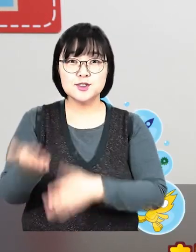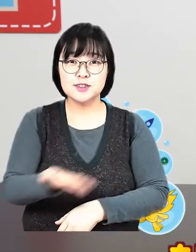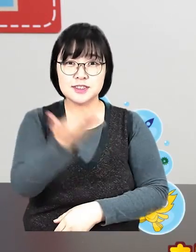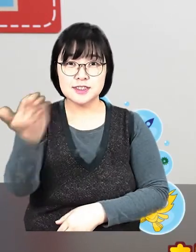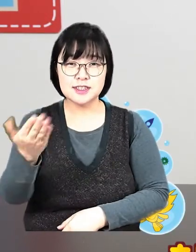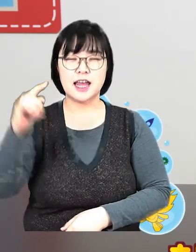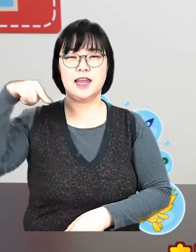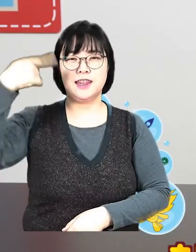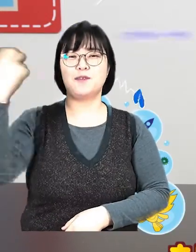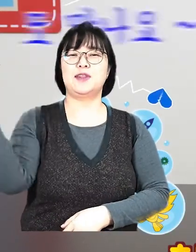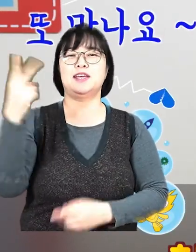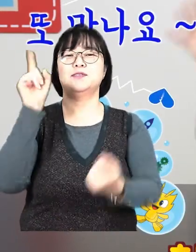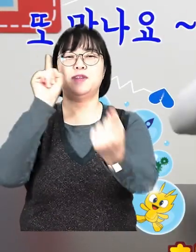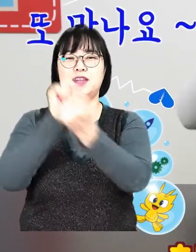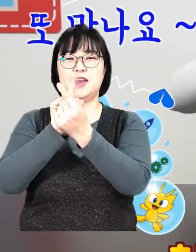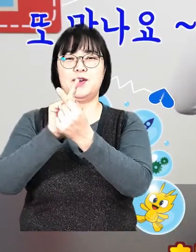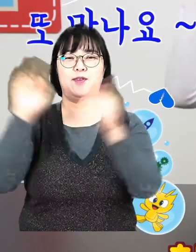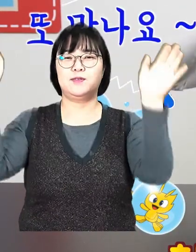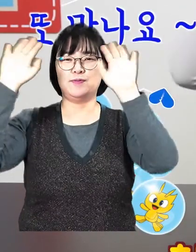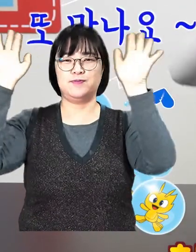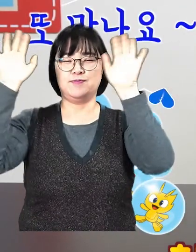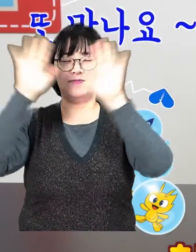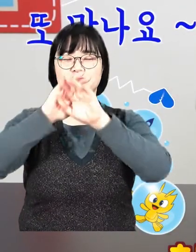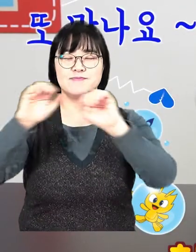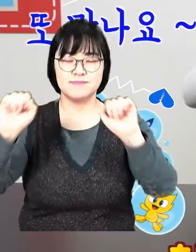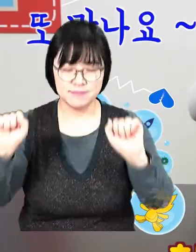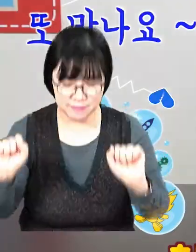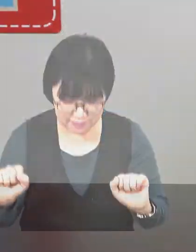친구들 다음에 또 만나요. 안녕.